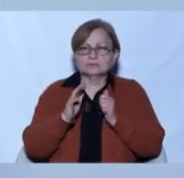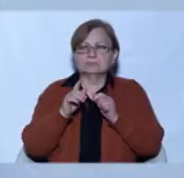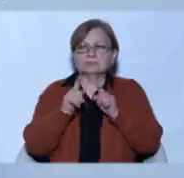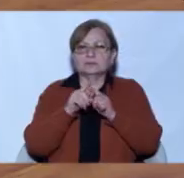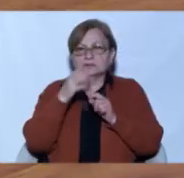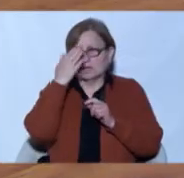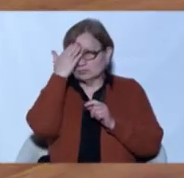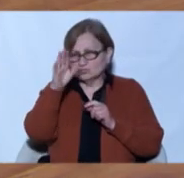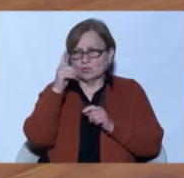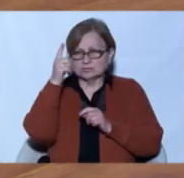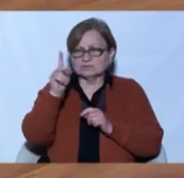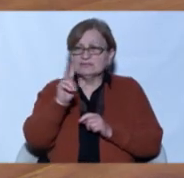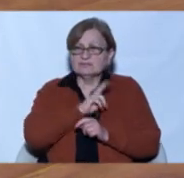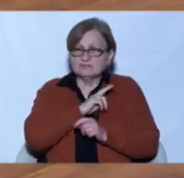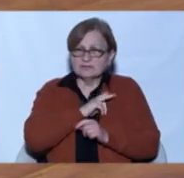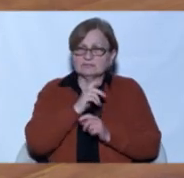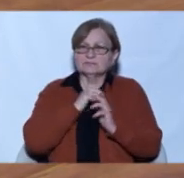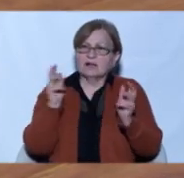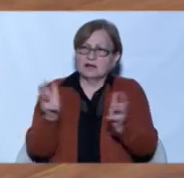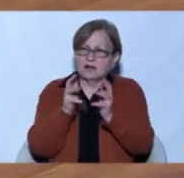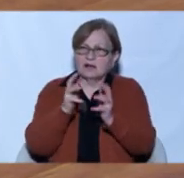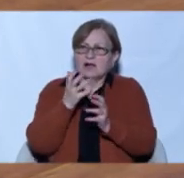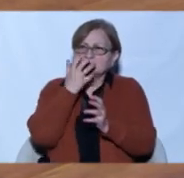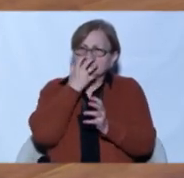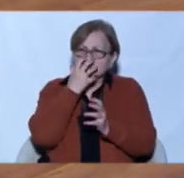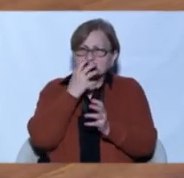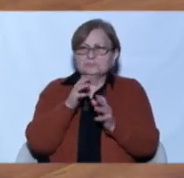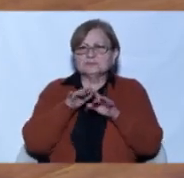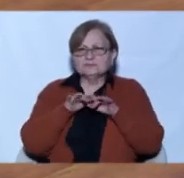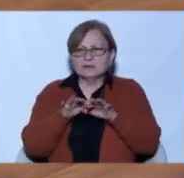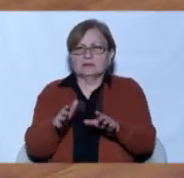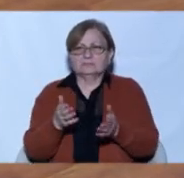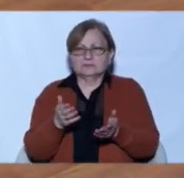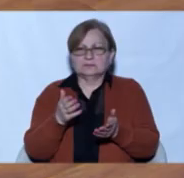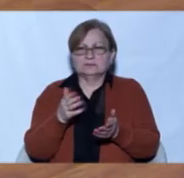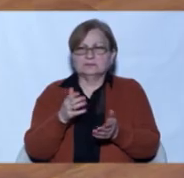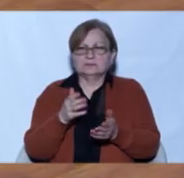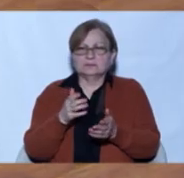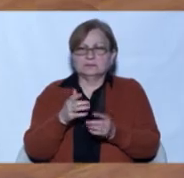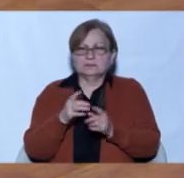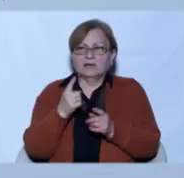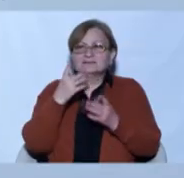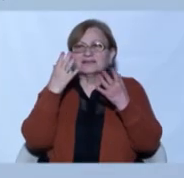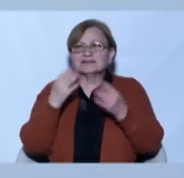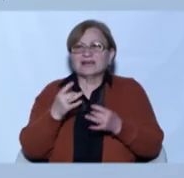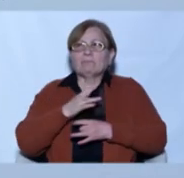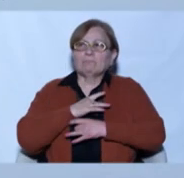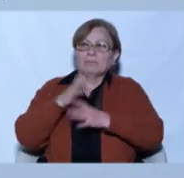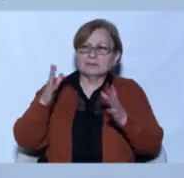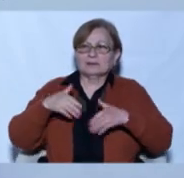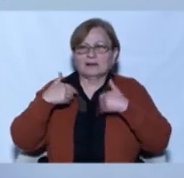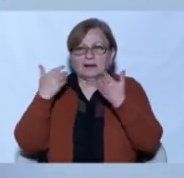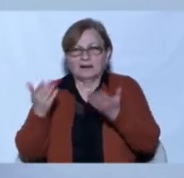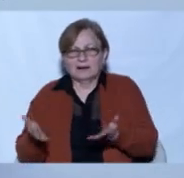ჩვენთვის ძვირფას ადამიანებს, გამოვხატავთ ამას სიტყვით, საქმით, არამხოლოდ გამორჩეულ დღეს, არამხოლოდ თქვათ